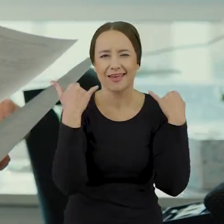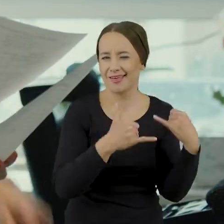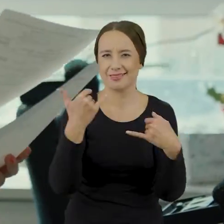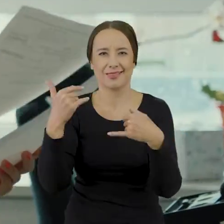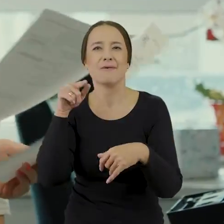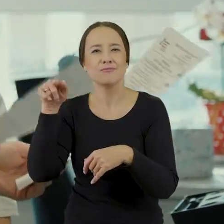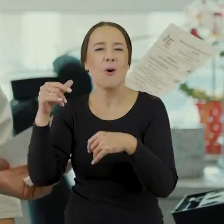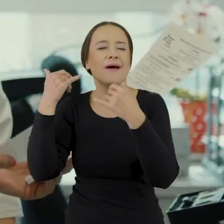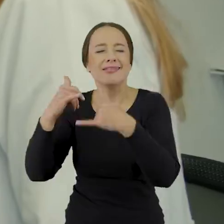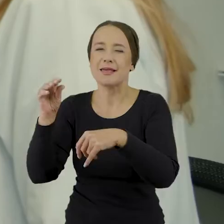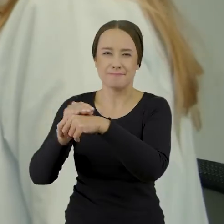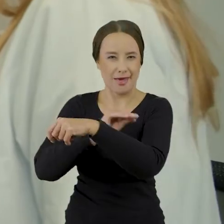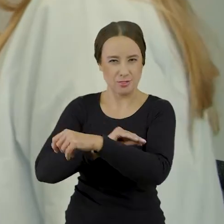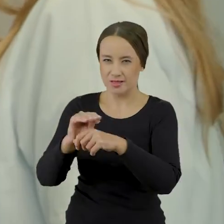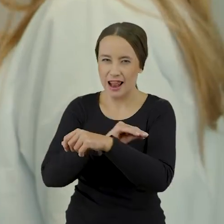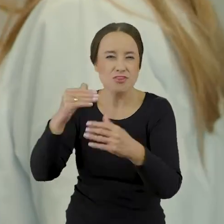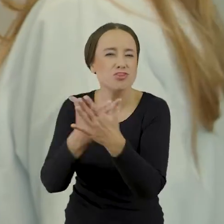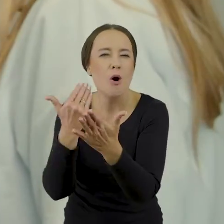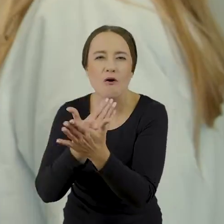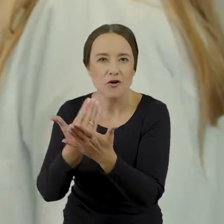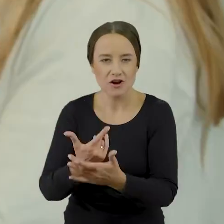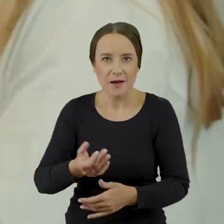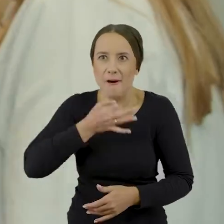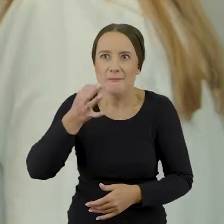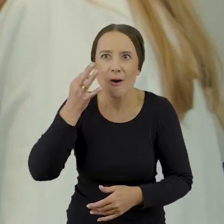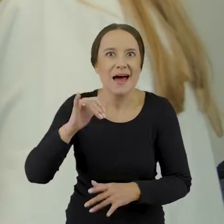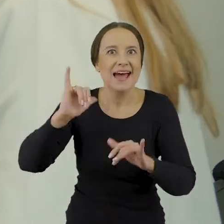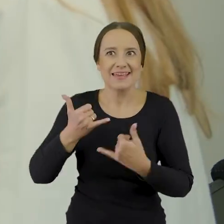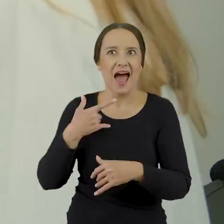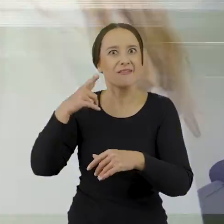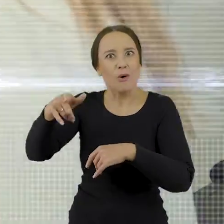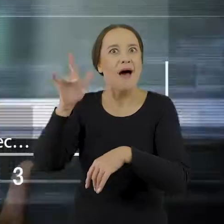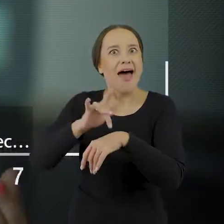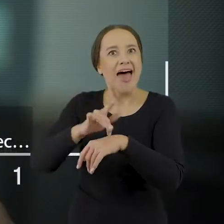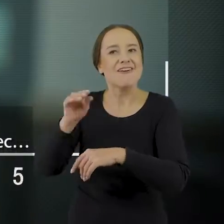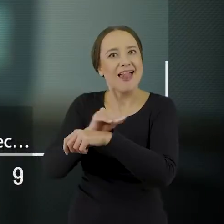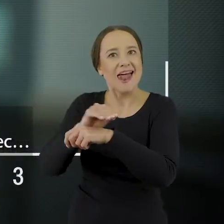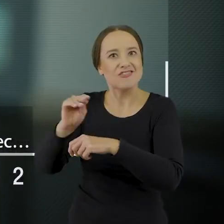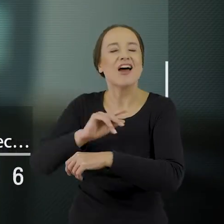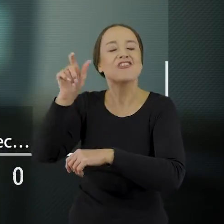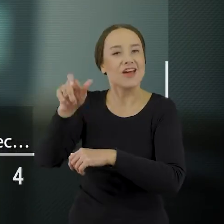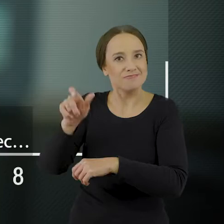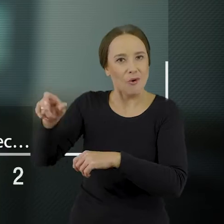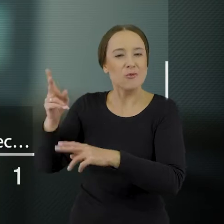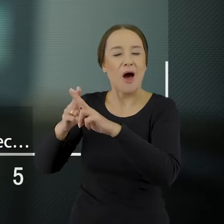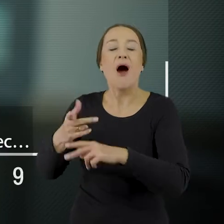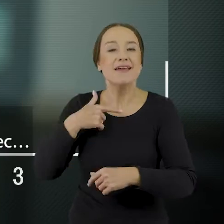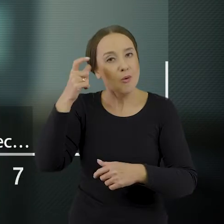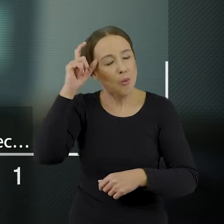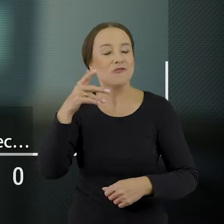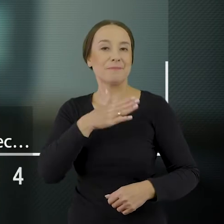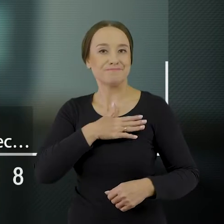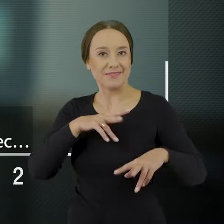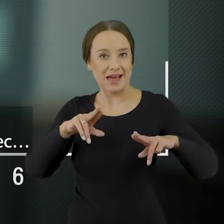inne metody leczenia nowoczesne i tak bardzo poprawiające rokowanie chorych Ja głównie skupiam się na leczeniu chorych na raka piersi